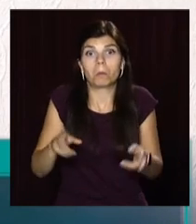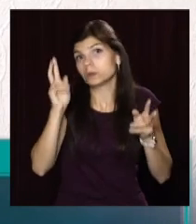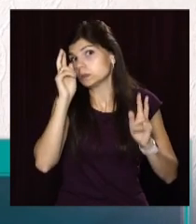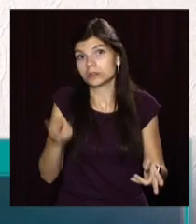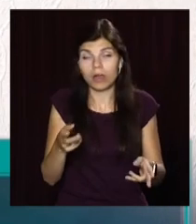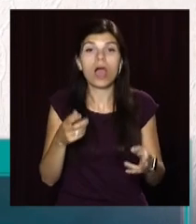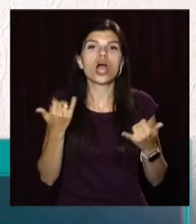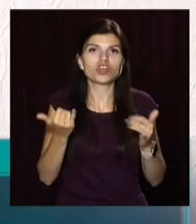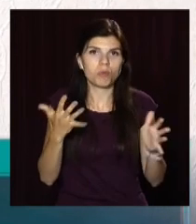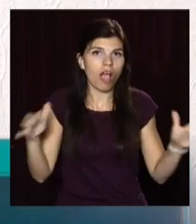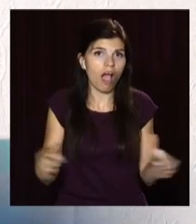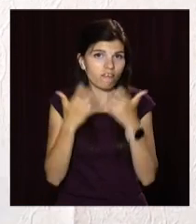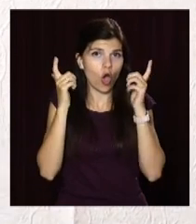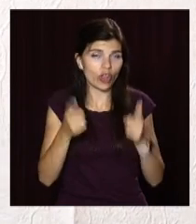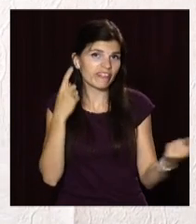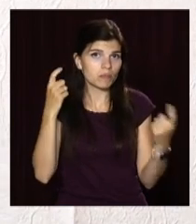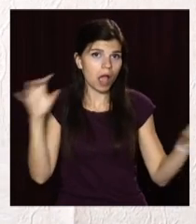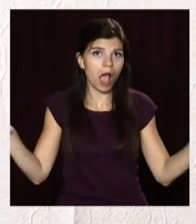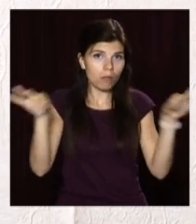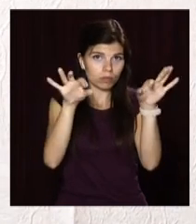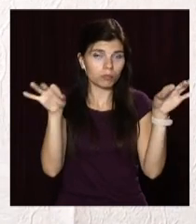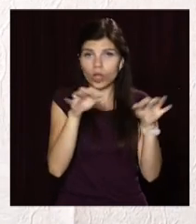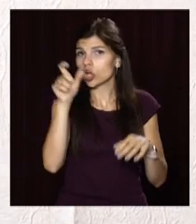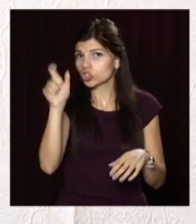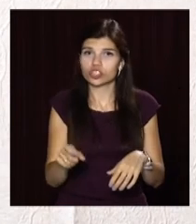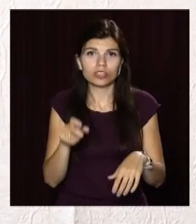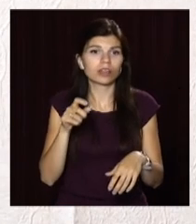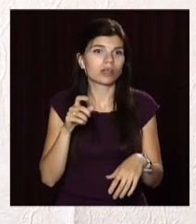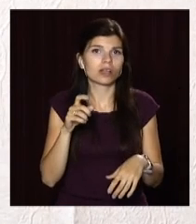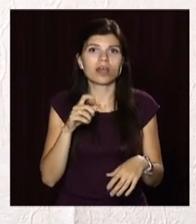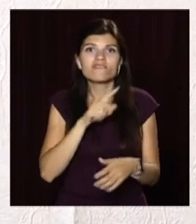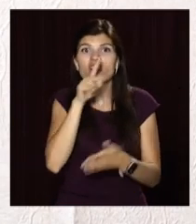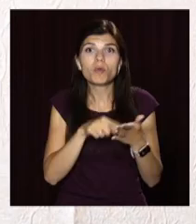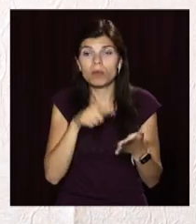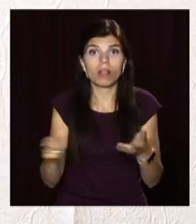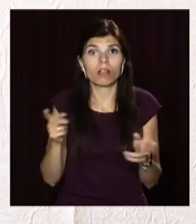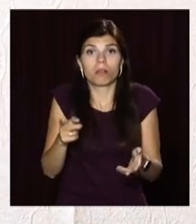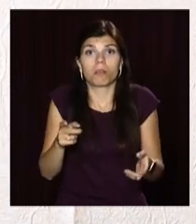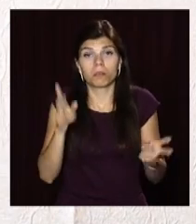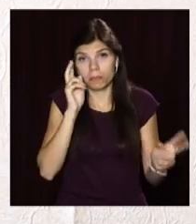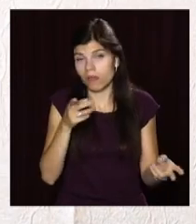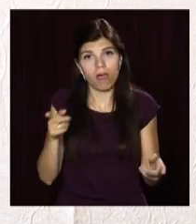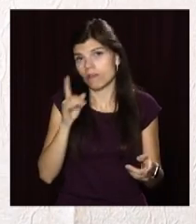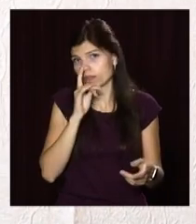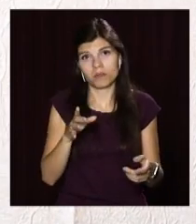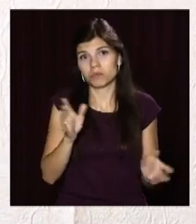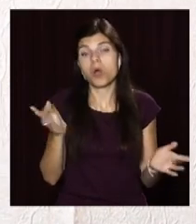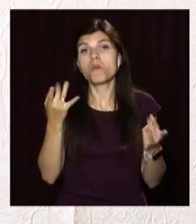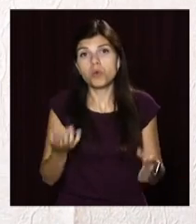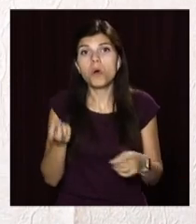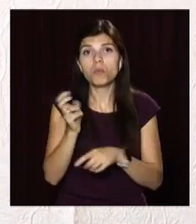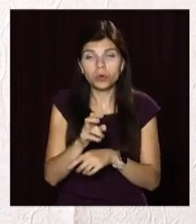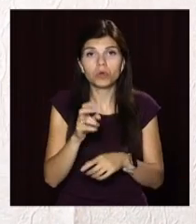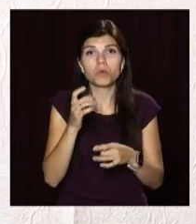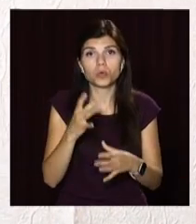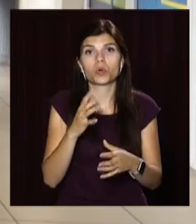будет автоматизировано, и больной не будет на многие вопросы, те, которые его не касались, он не будет касаться. Он будет приходить, просто